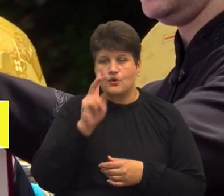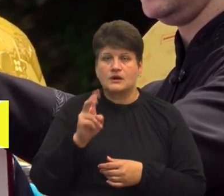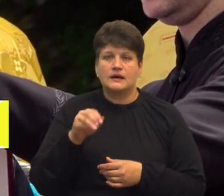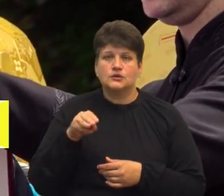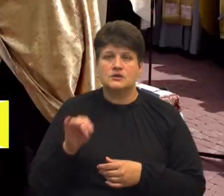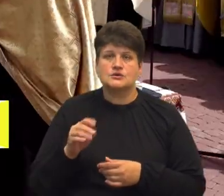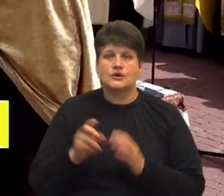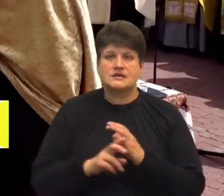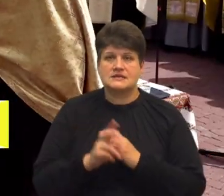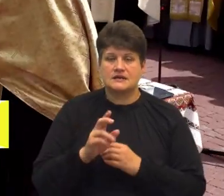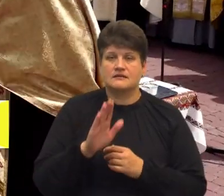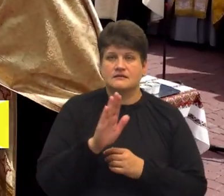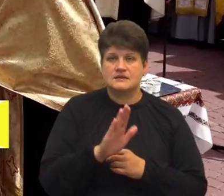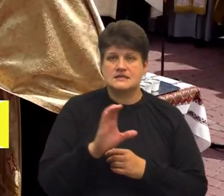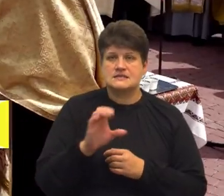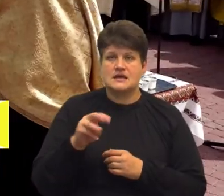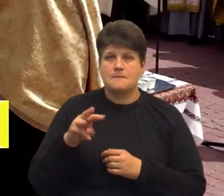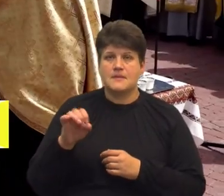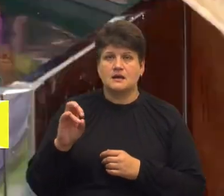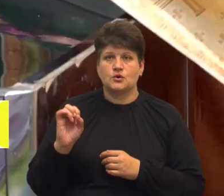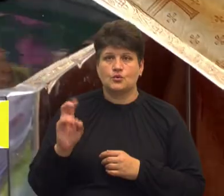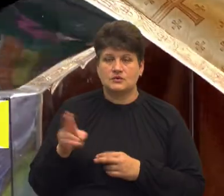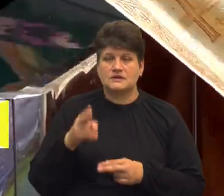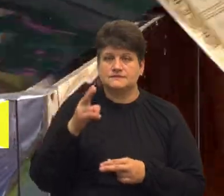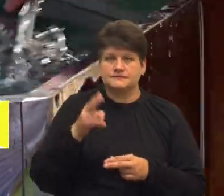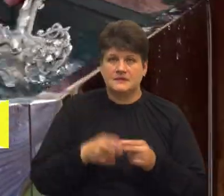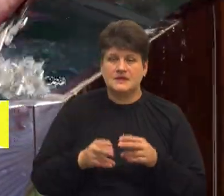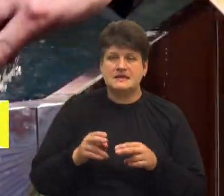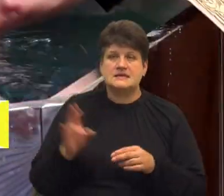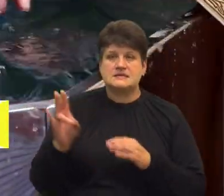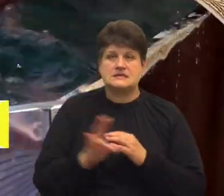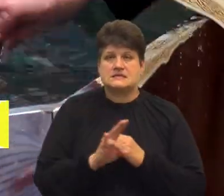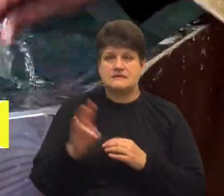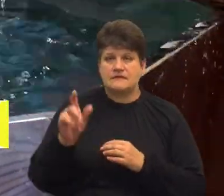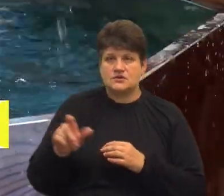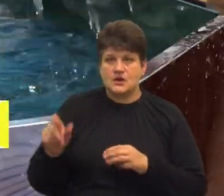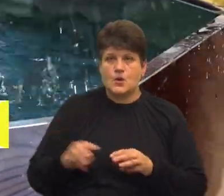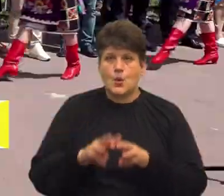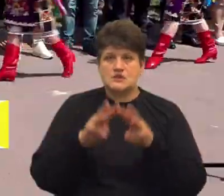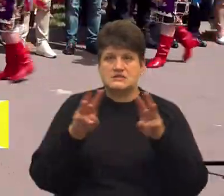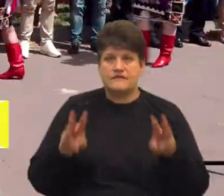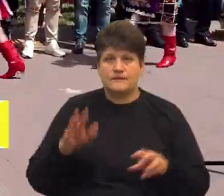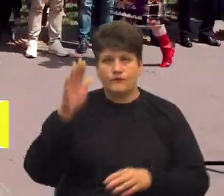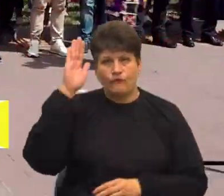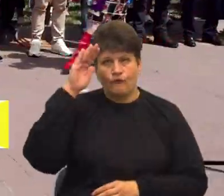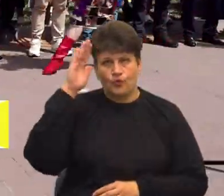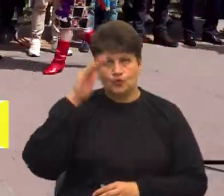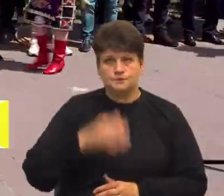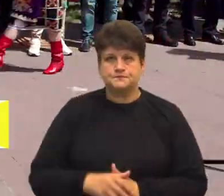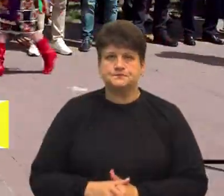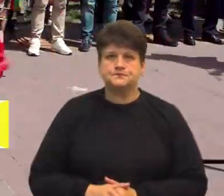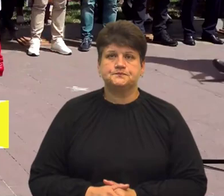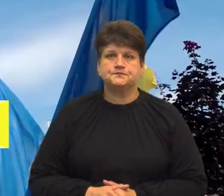церкви Владика Василь Семенюк на завершення священнослужителі освячують воду любов гадомська Андрій бодак